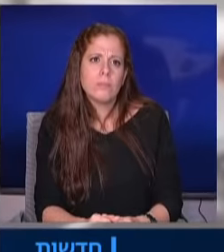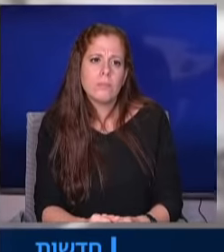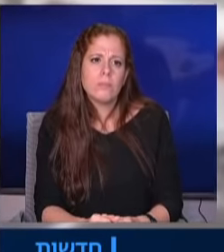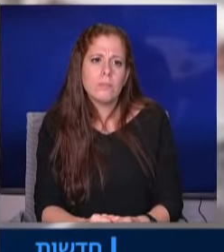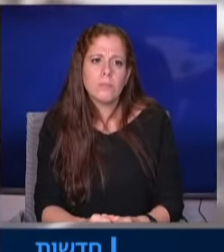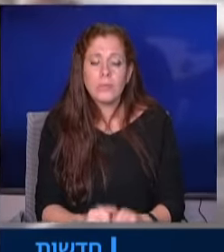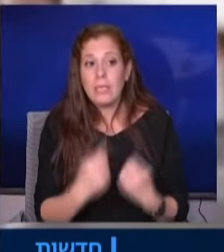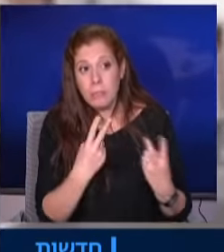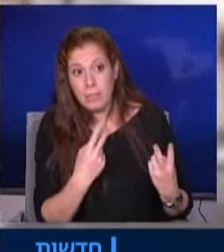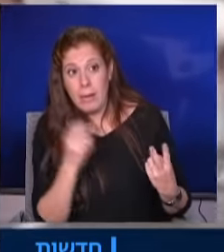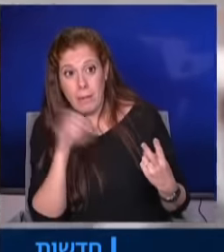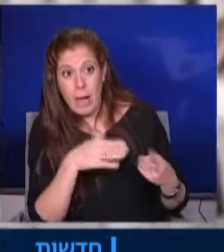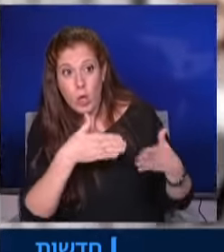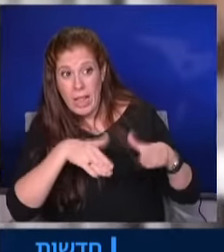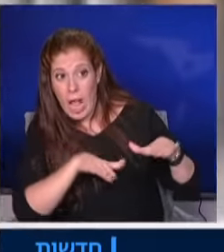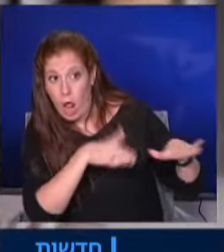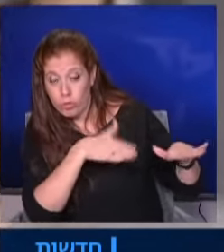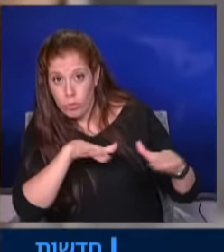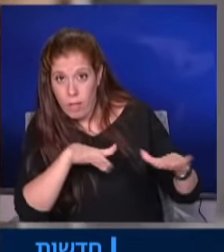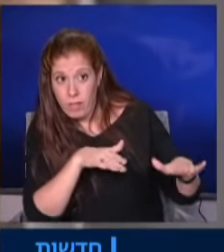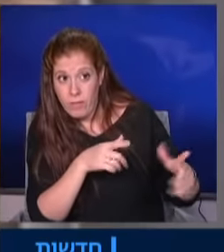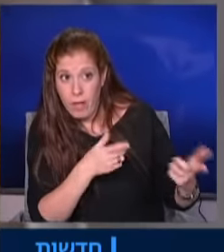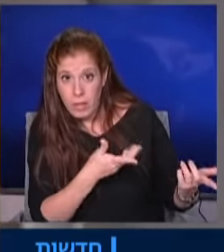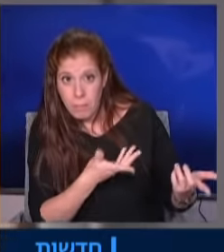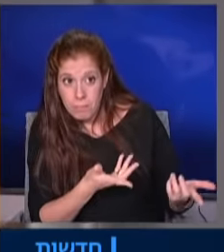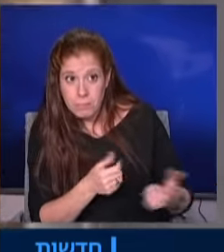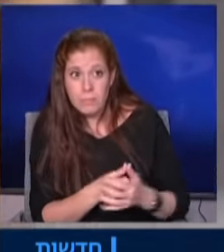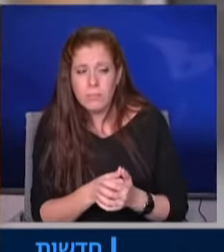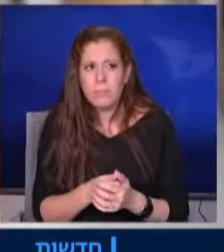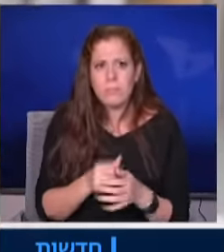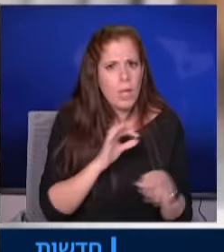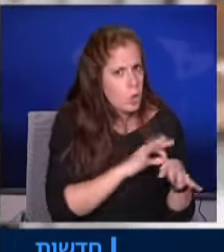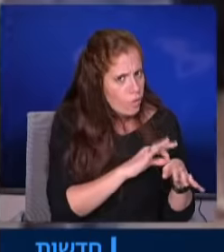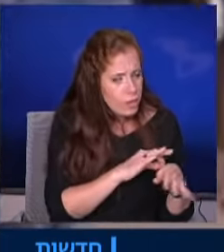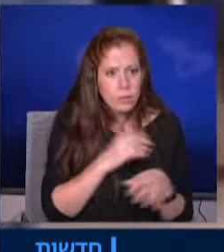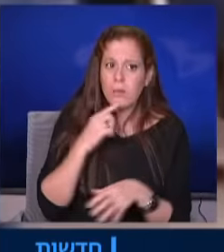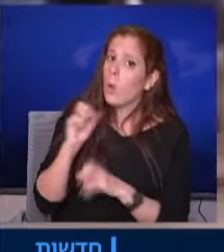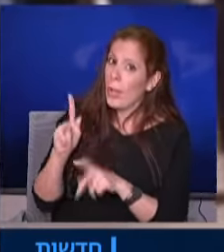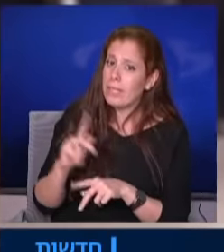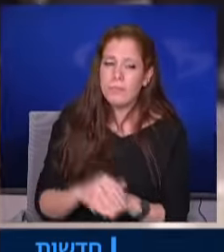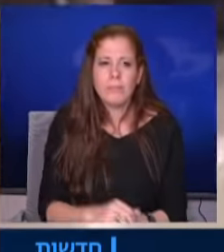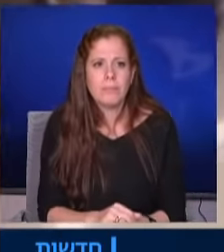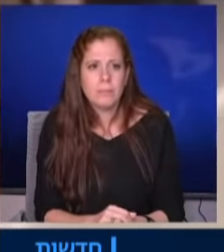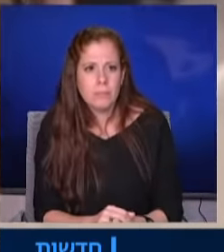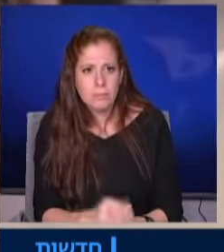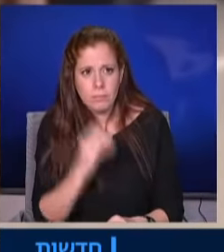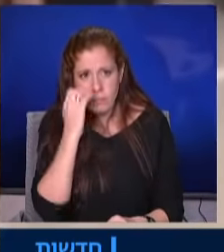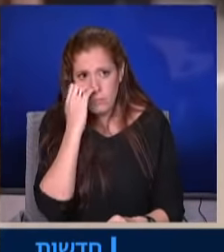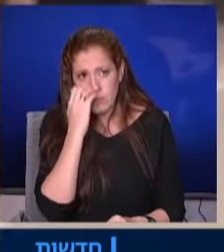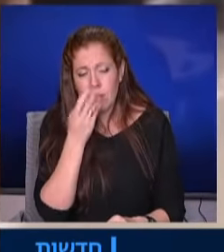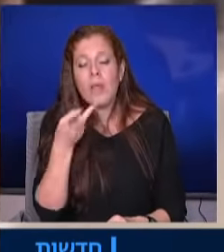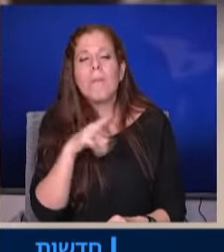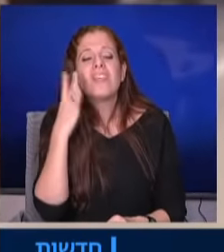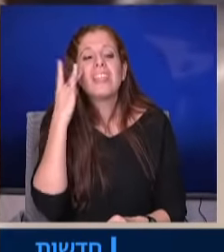אז בעצם כאילו אני בא לקנות גלשן ואתה באיזשהו מקום בא לשמוע. אני רופא. כן. המוות הטרגי של